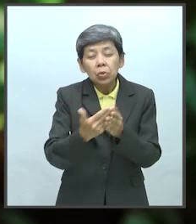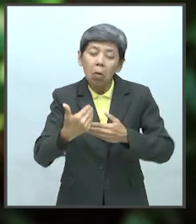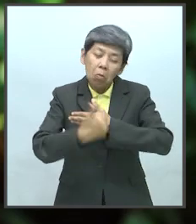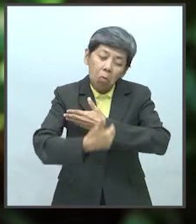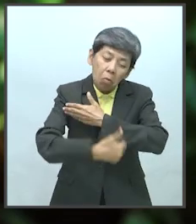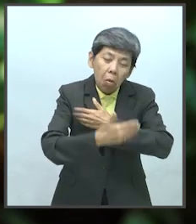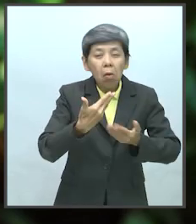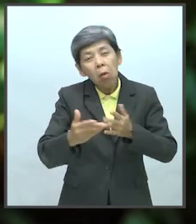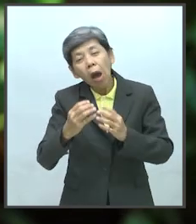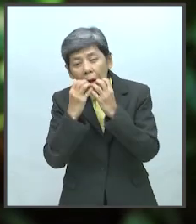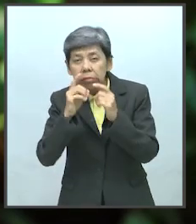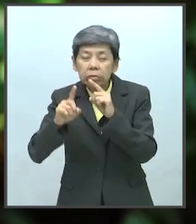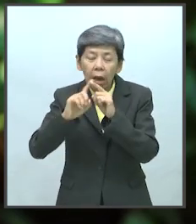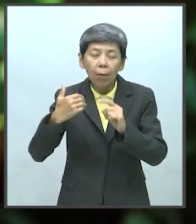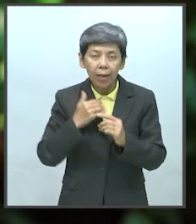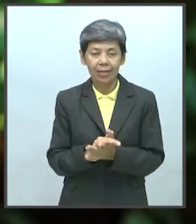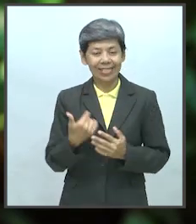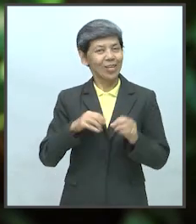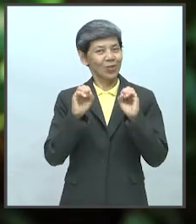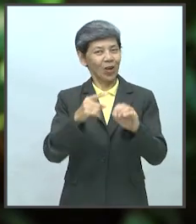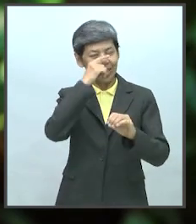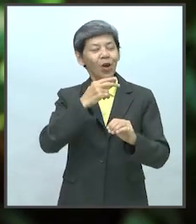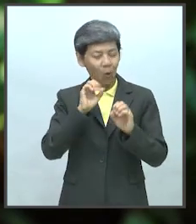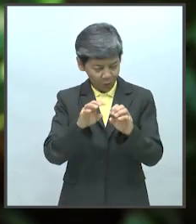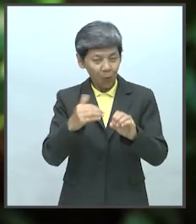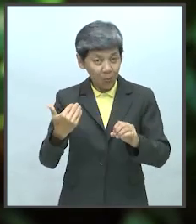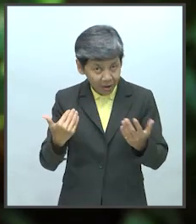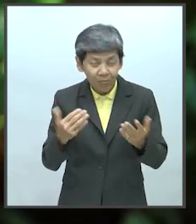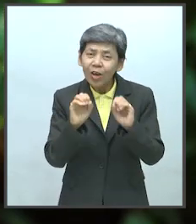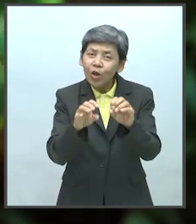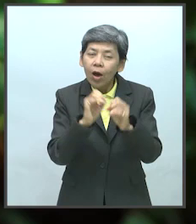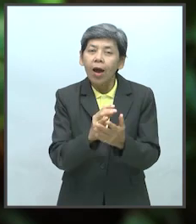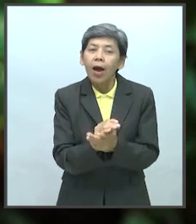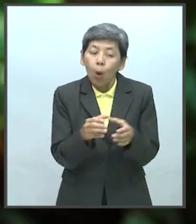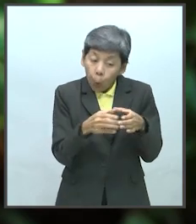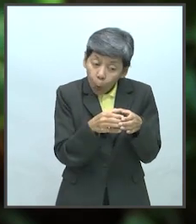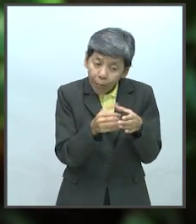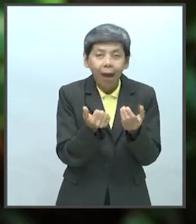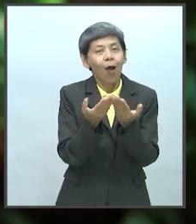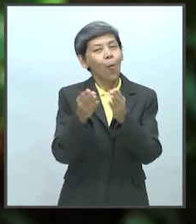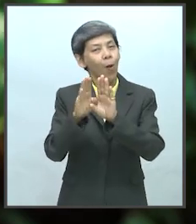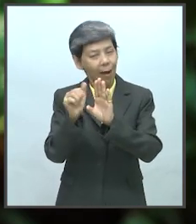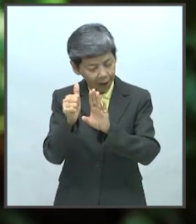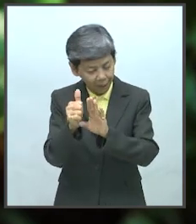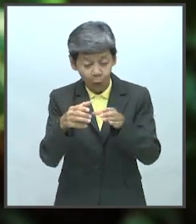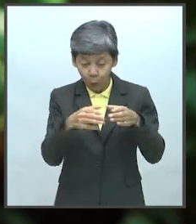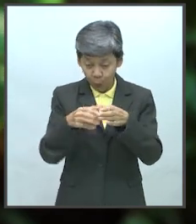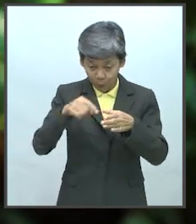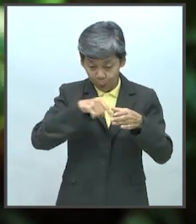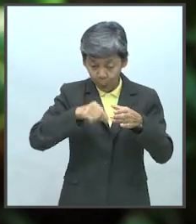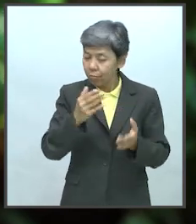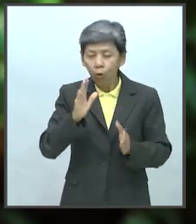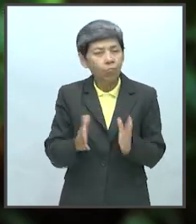ใหญ่นะคะแล้วที่นี่นะคะมีสอนทำขนมไทยอีกด้วยไม่ว่าจะเป็นแบบกลุ่มหรือเป็นครอบครัวเป็นกลุ่มเนี่ยสามารถมากี่ท่